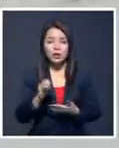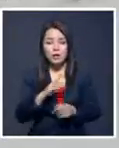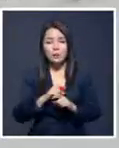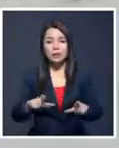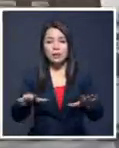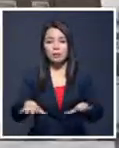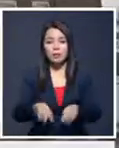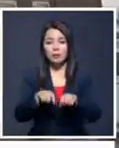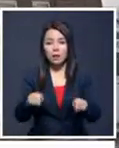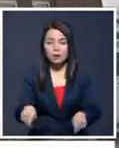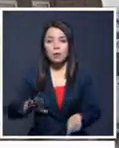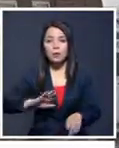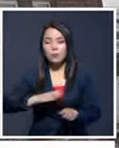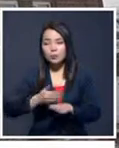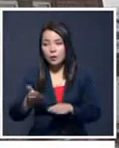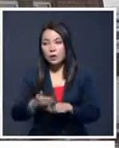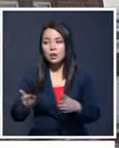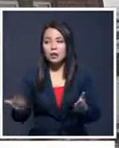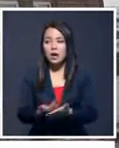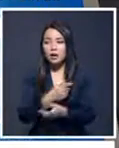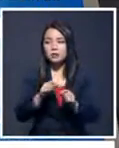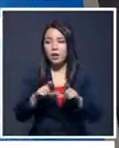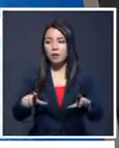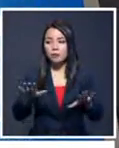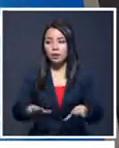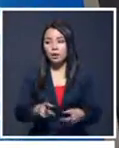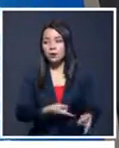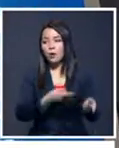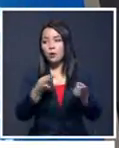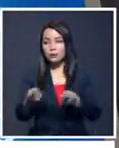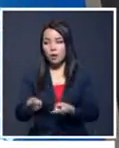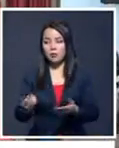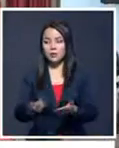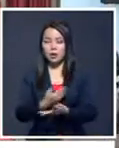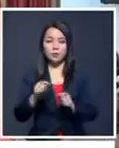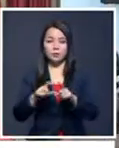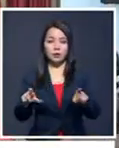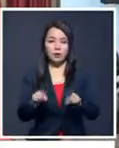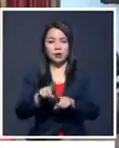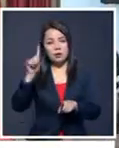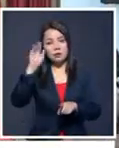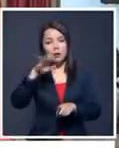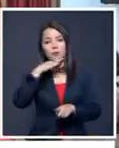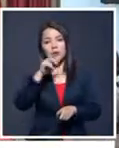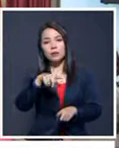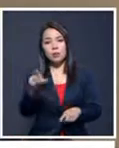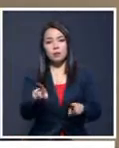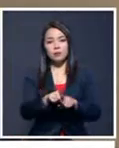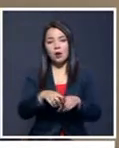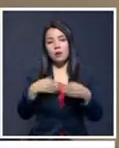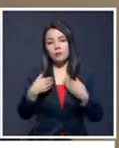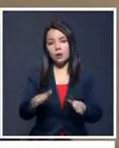деп аталған. Кейін жаңа ғимаратқа көшіріліп, Ғадас Салықов есімі берілген мектептен есімі елге танымал талай азаматтар түлеп